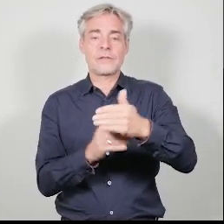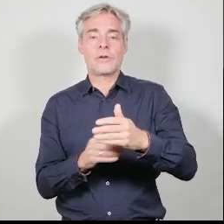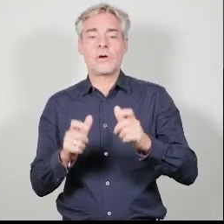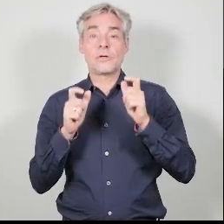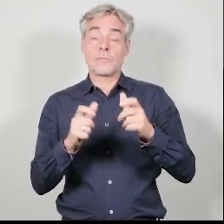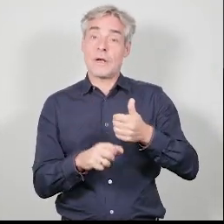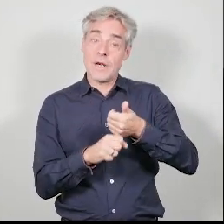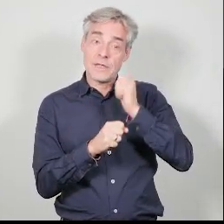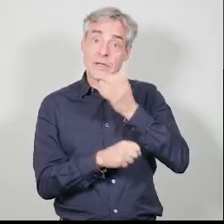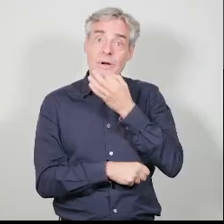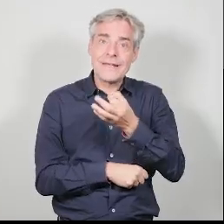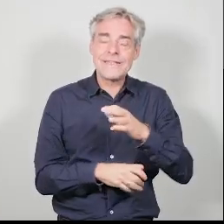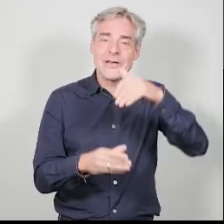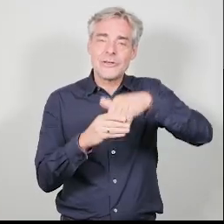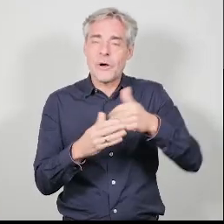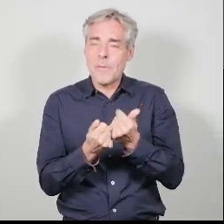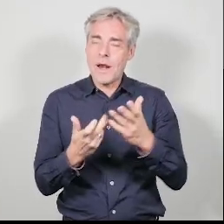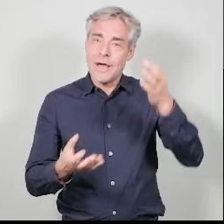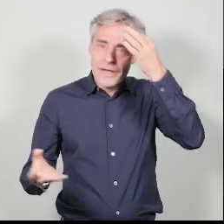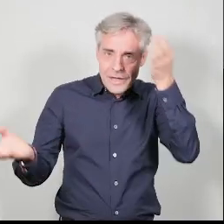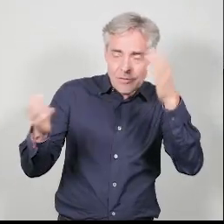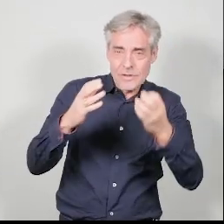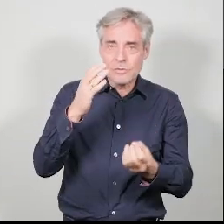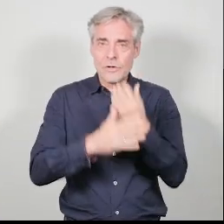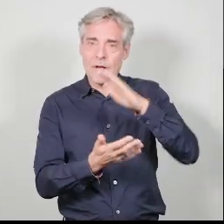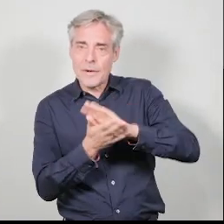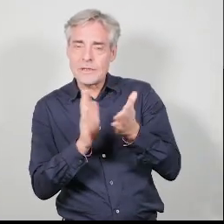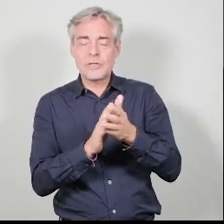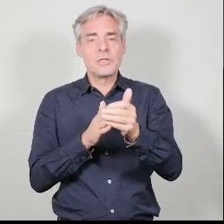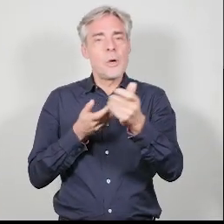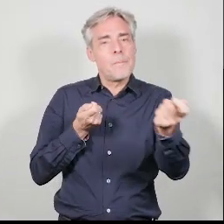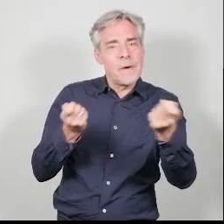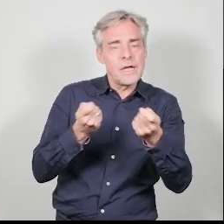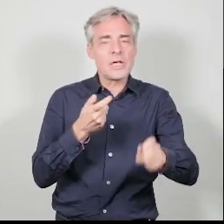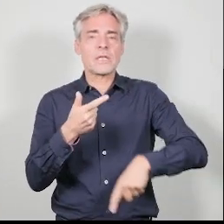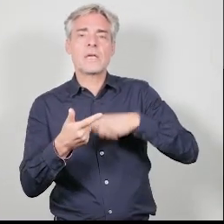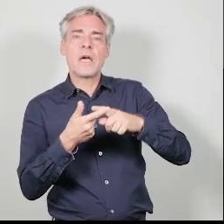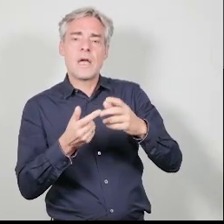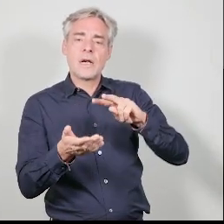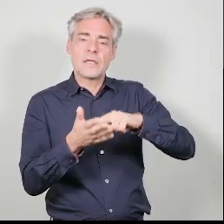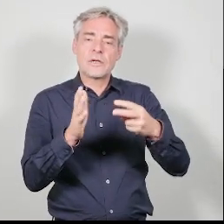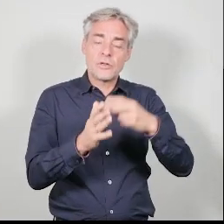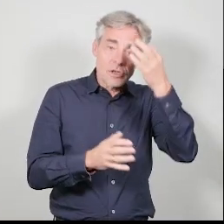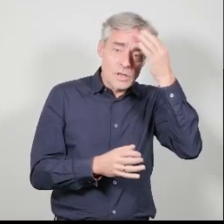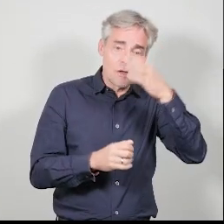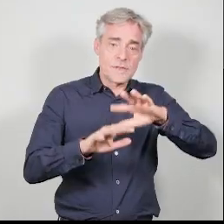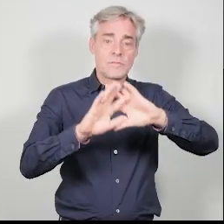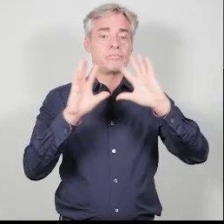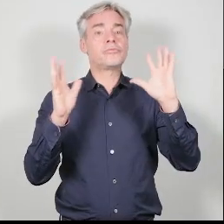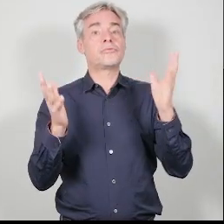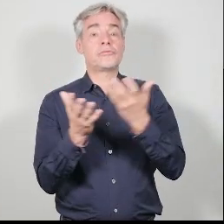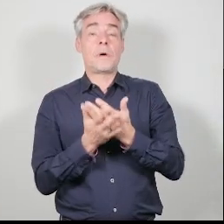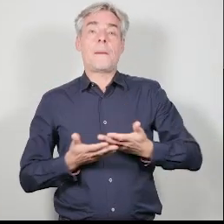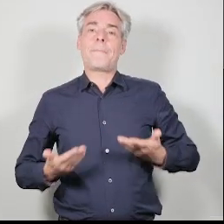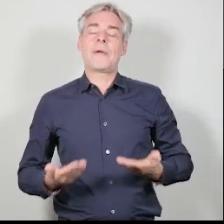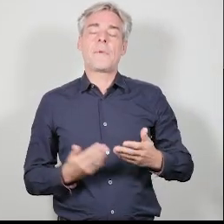l'année dernière, d'avoir beaucoup d'innovations, de pratiques nouvelles, managériales, d'innovations technologiques, j'y reviendrai derrière. Mais les professionnels